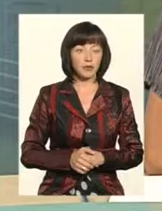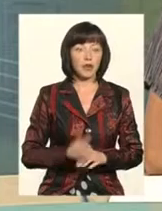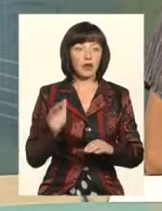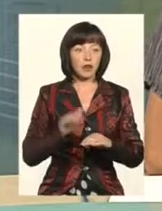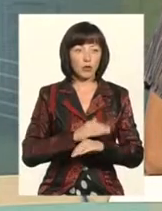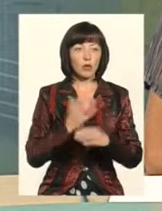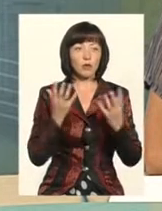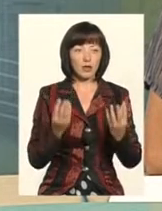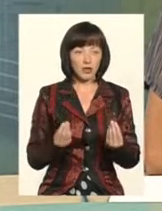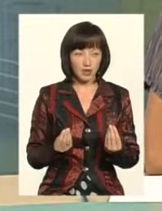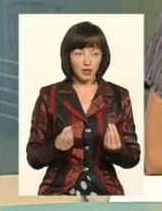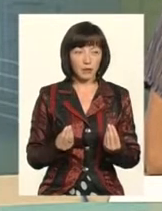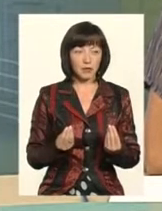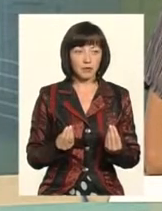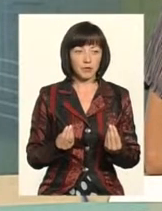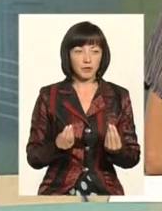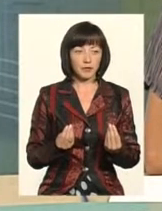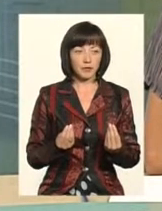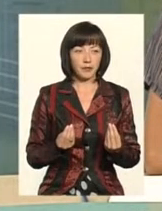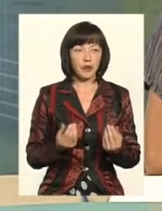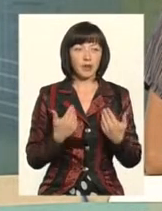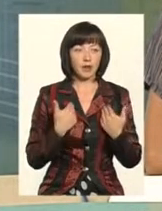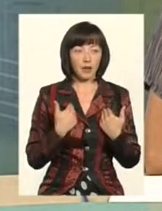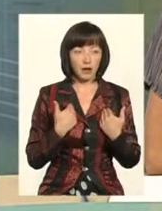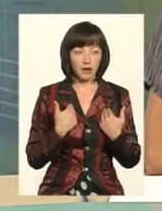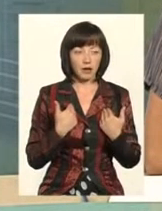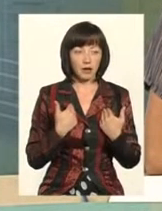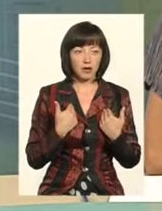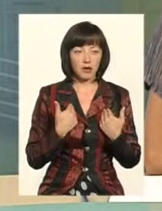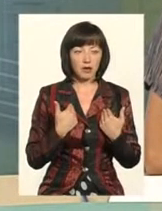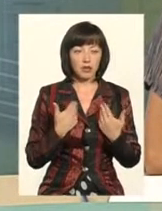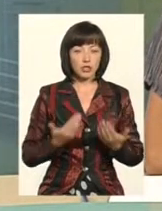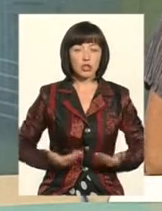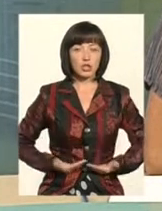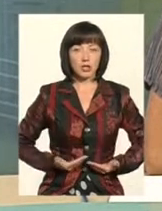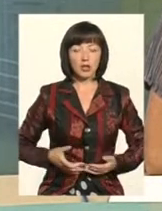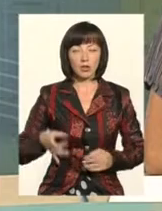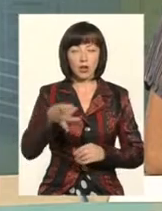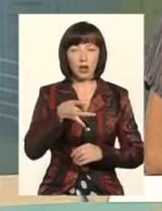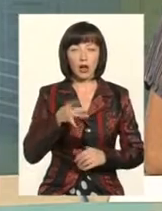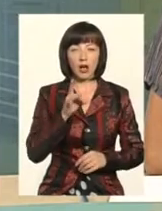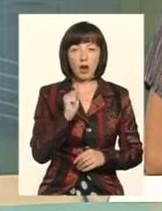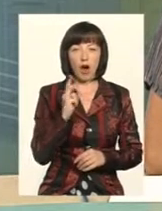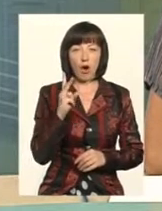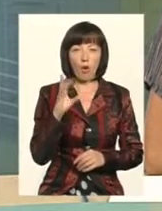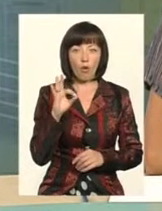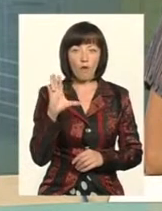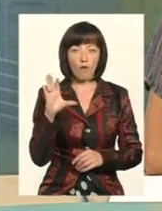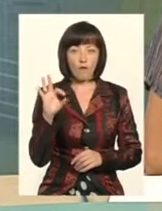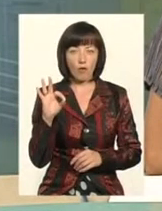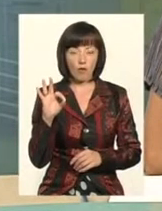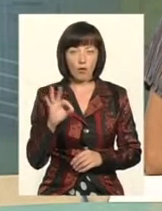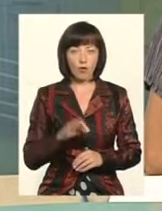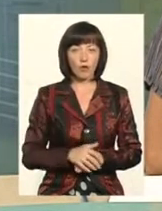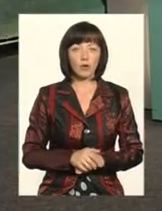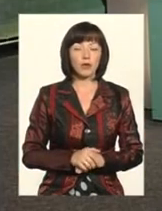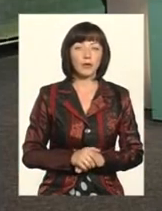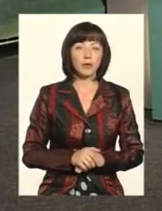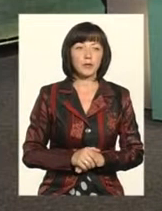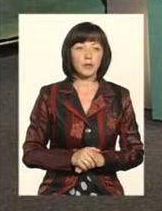Добрий день. Доброго здоров'я. Я житель мікрорайону Раково, Тягленко Василь